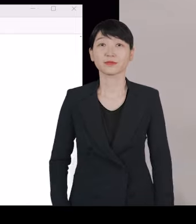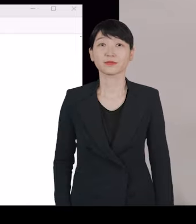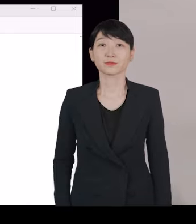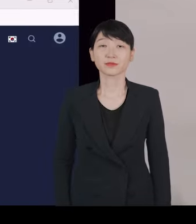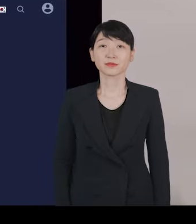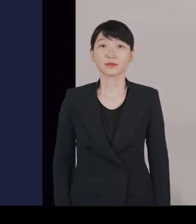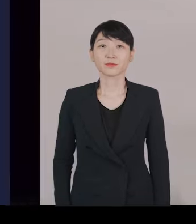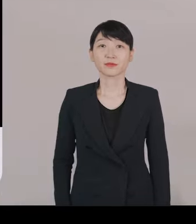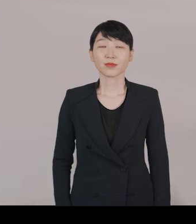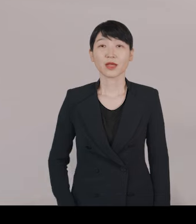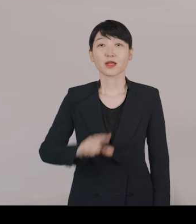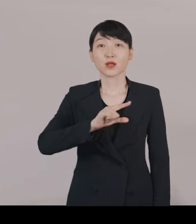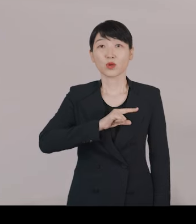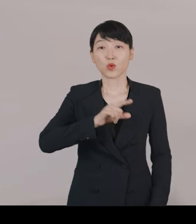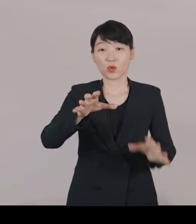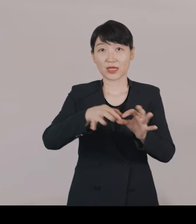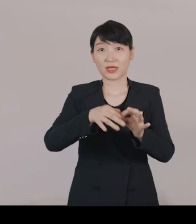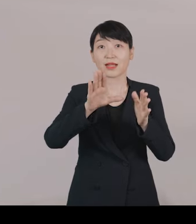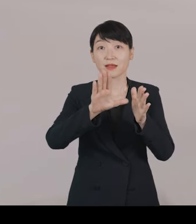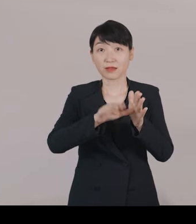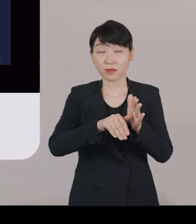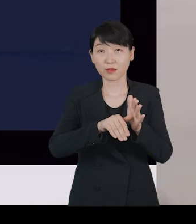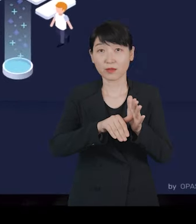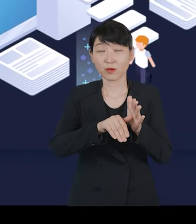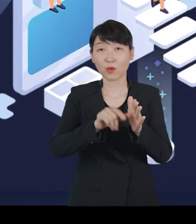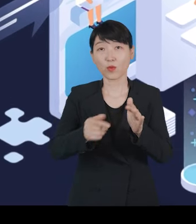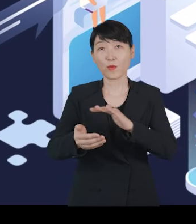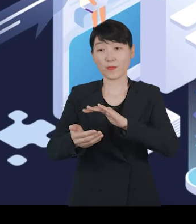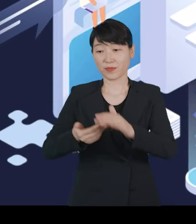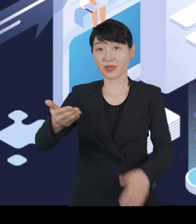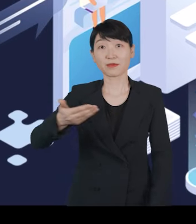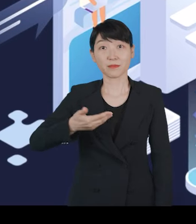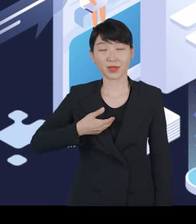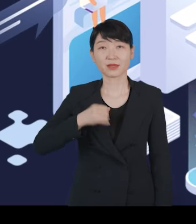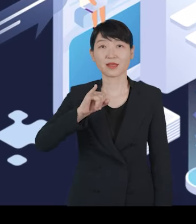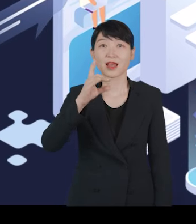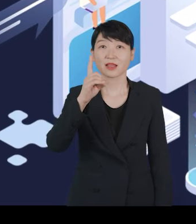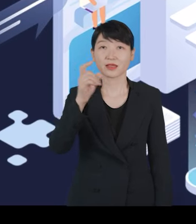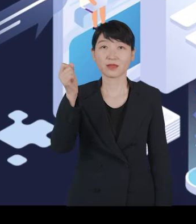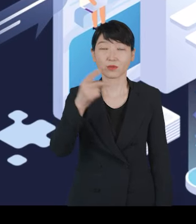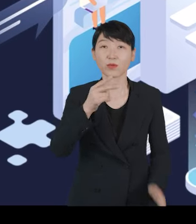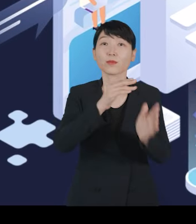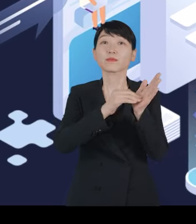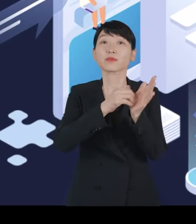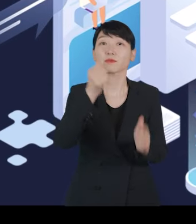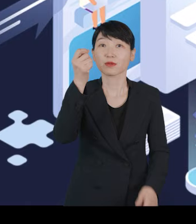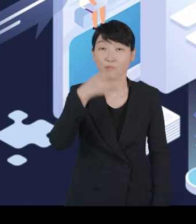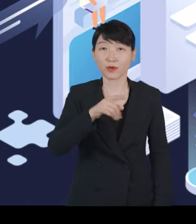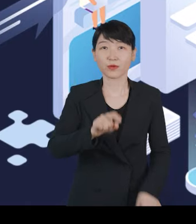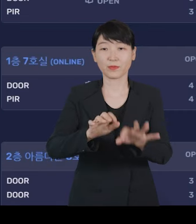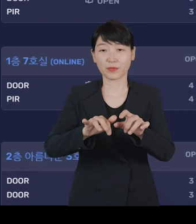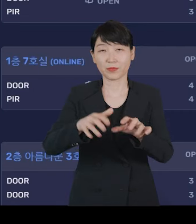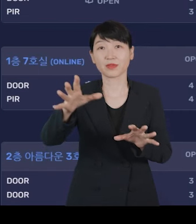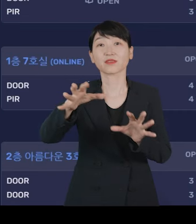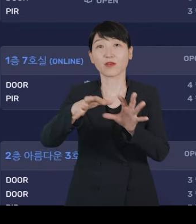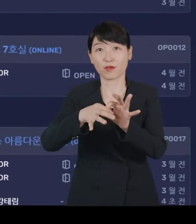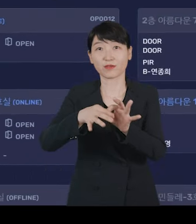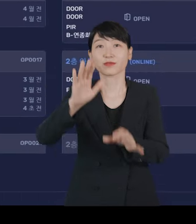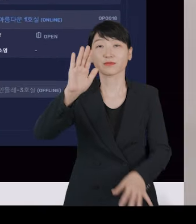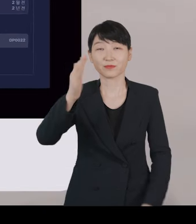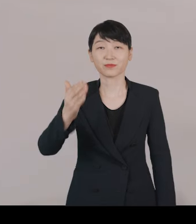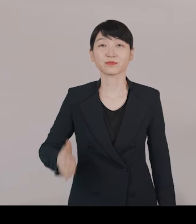collector2opasnet.co.kr을 입력, 로그인 메뉴를 클릭, 사전에 제공한 아이디와 패스워드를 입력해